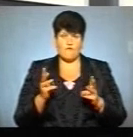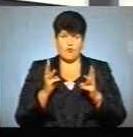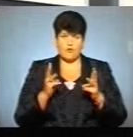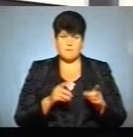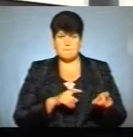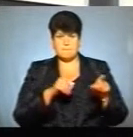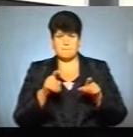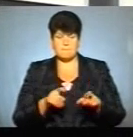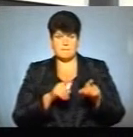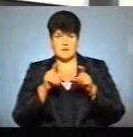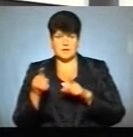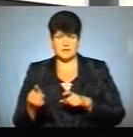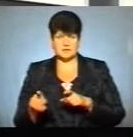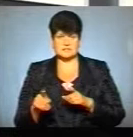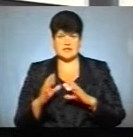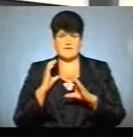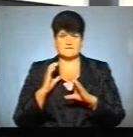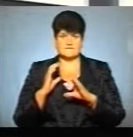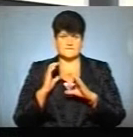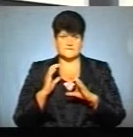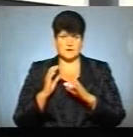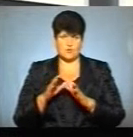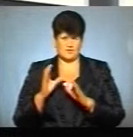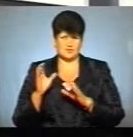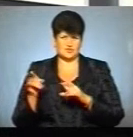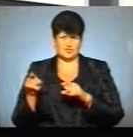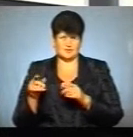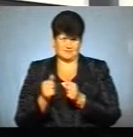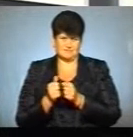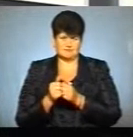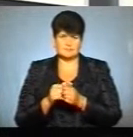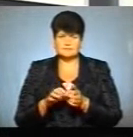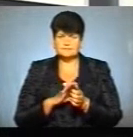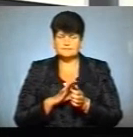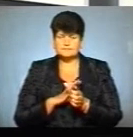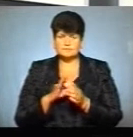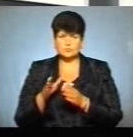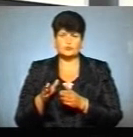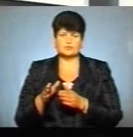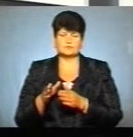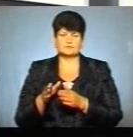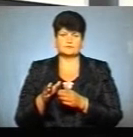на вагончик з торфобрикетами, там знаходяться поблизу такі